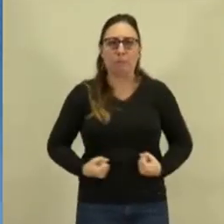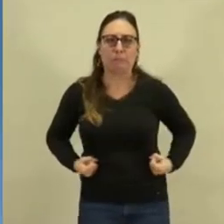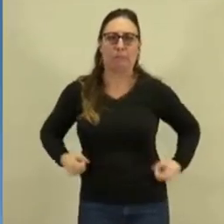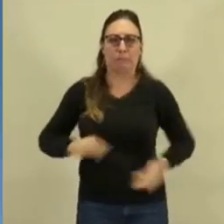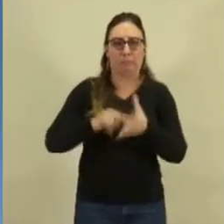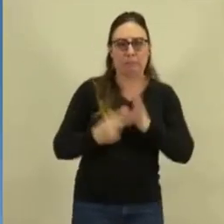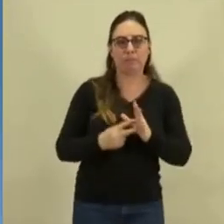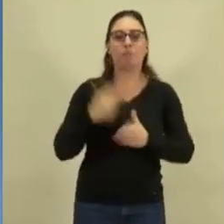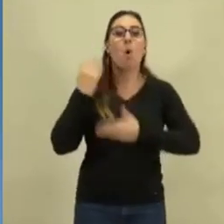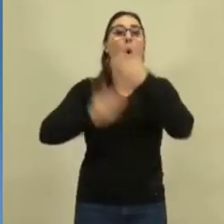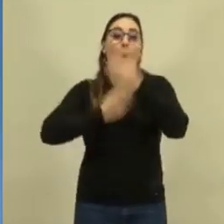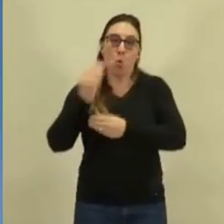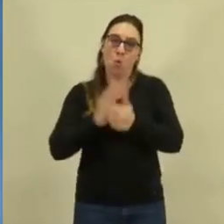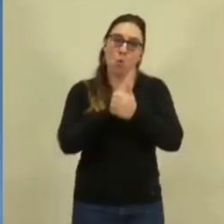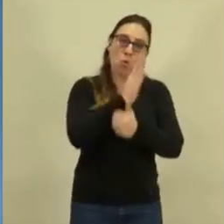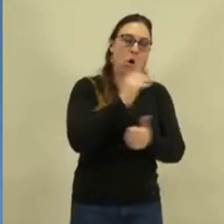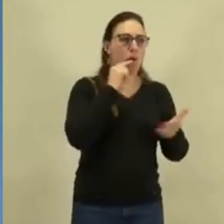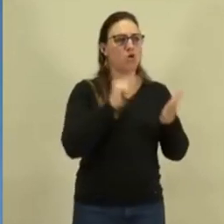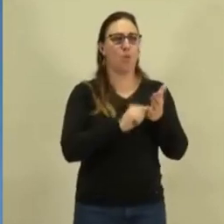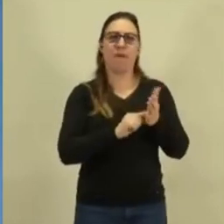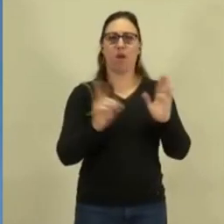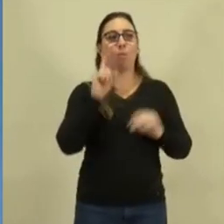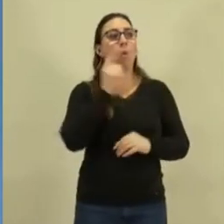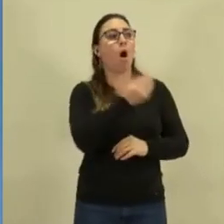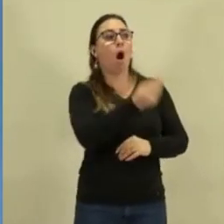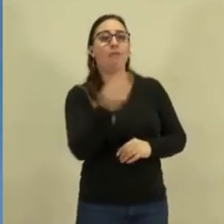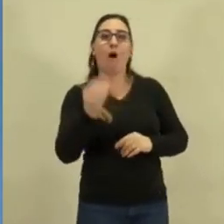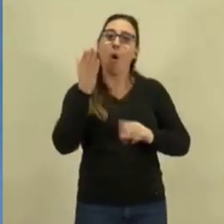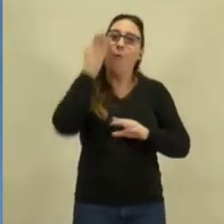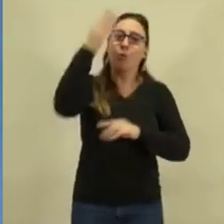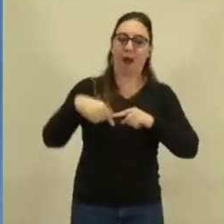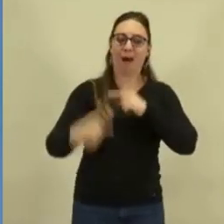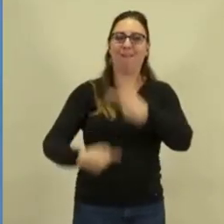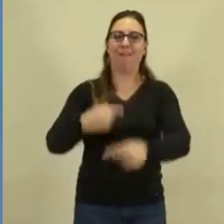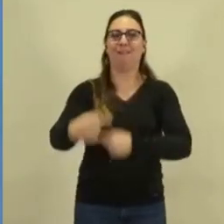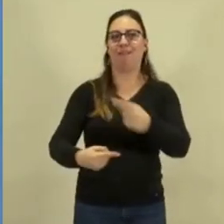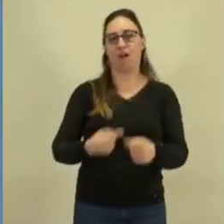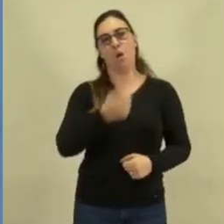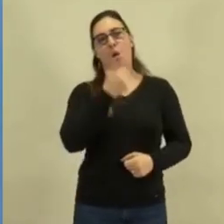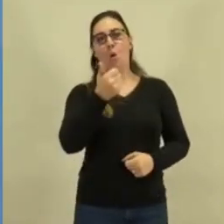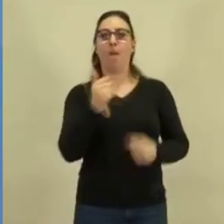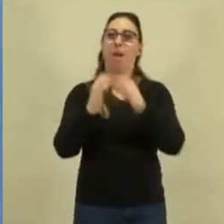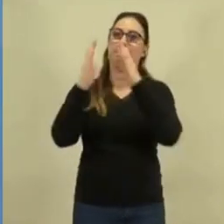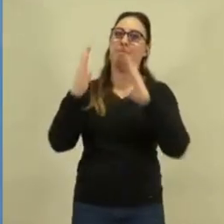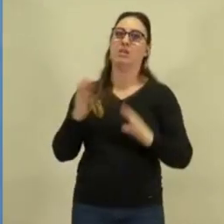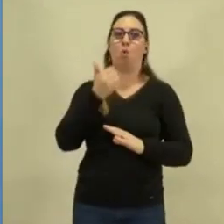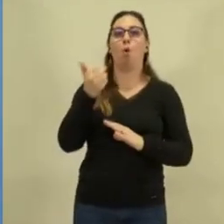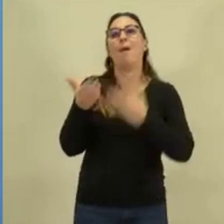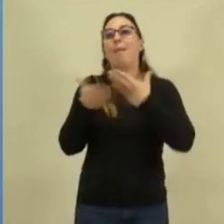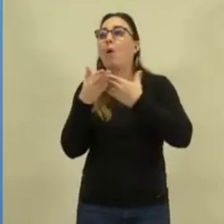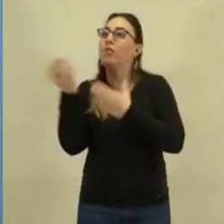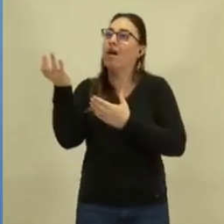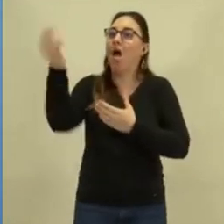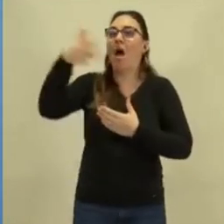Ou alors, je préférerais que l'on ne s'endette pas parce que mes enfants ou mes petits-enfants devront payer cet aménagement en bas de chez moi. » Ça, effectivement, ça